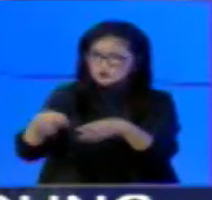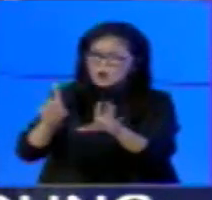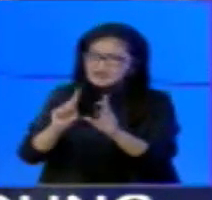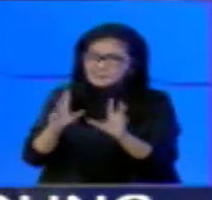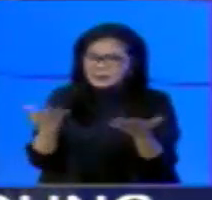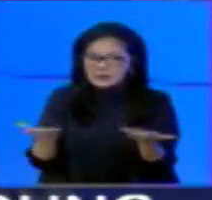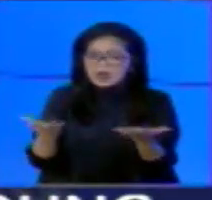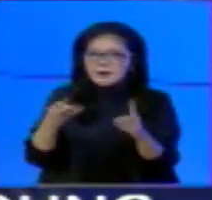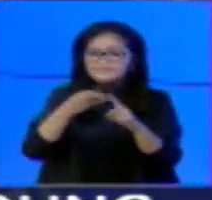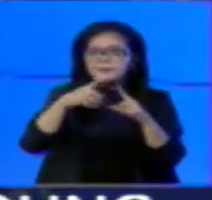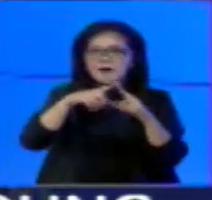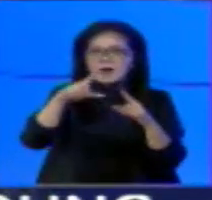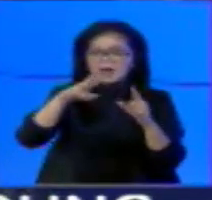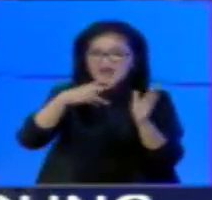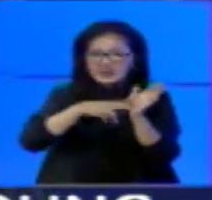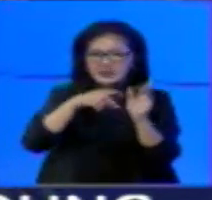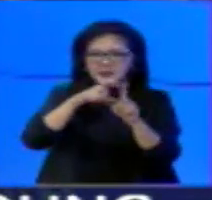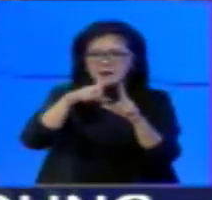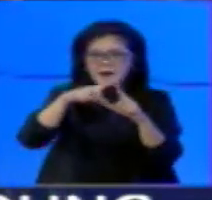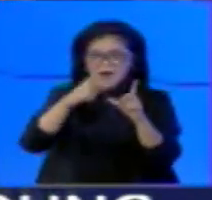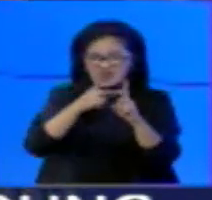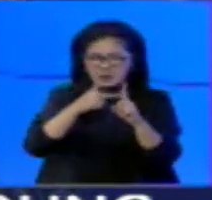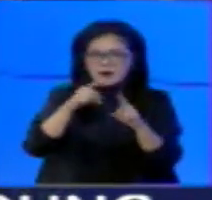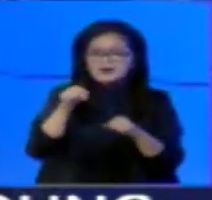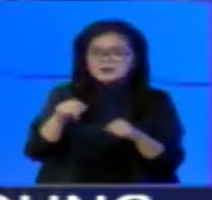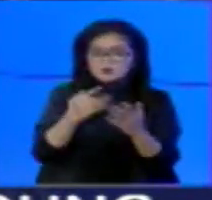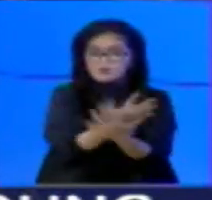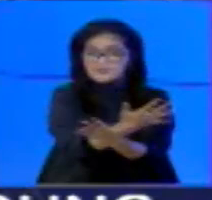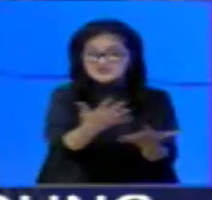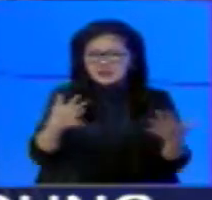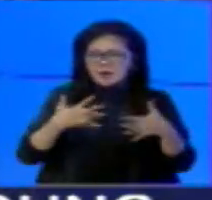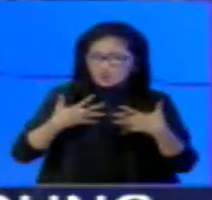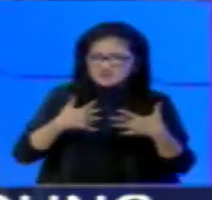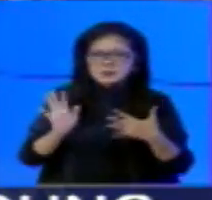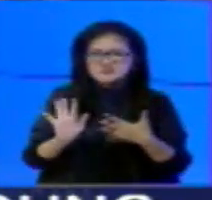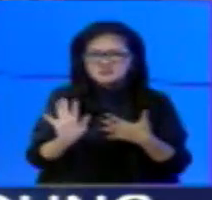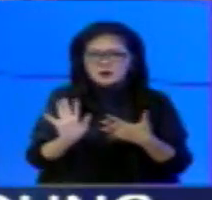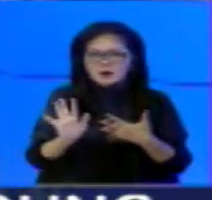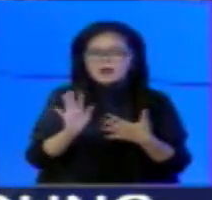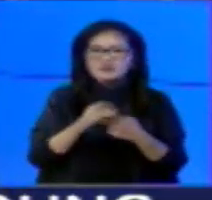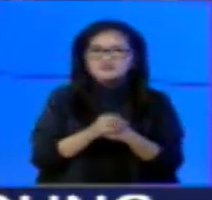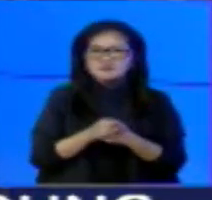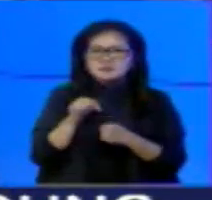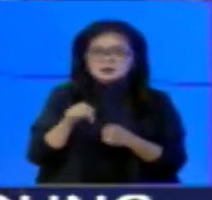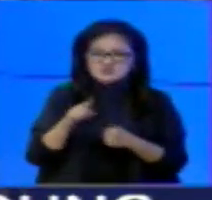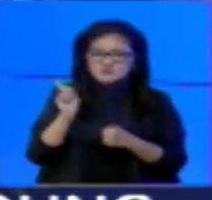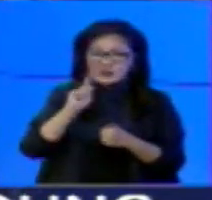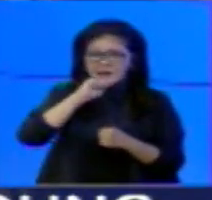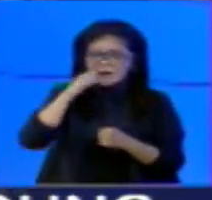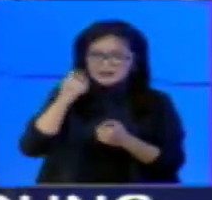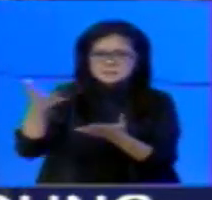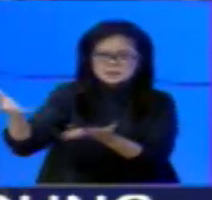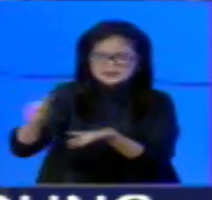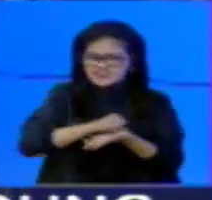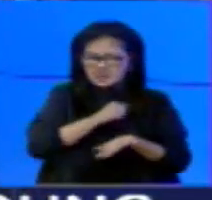Balai Endah. Saya berharap warga masyarakat tidak usah khawatir. Daging sudah kita sita.